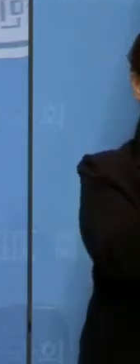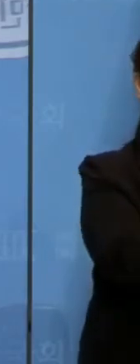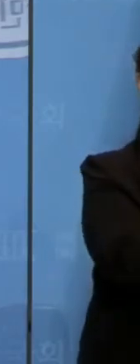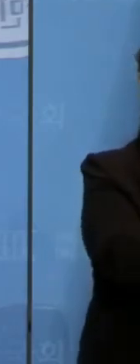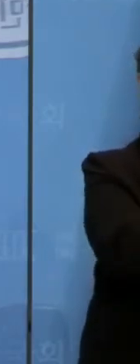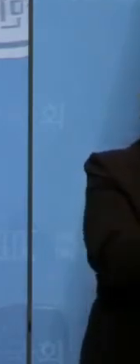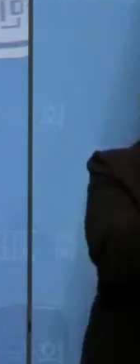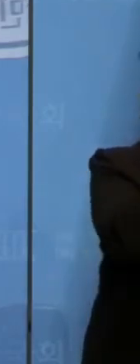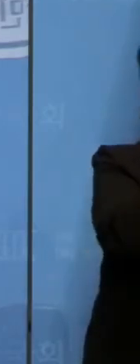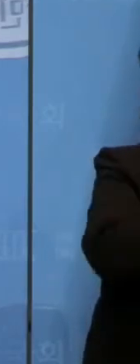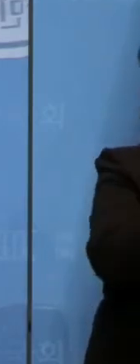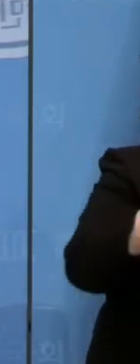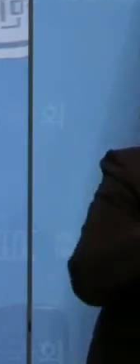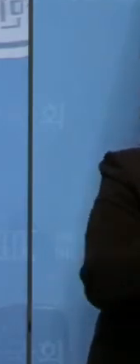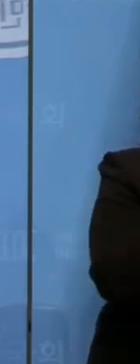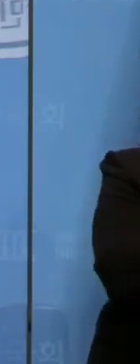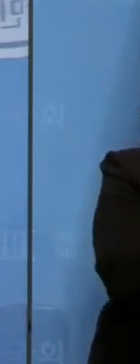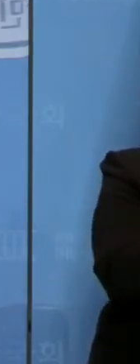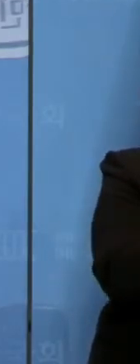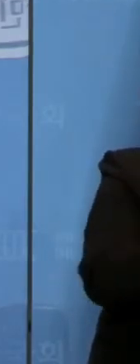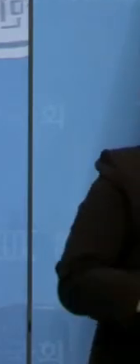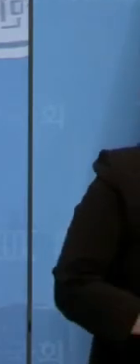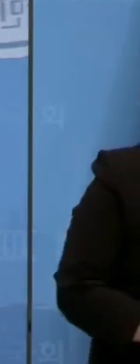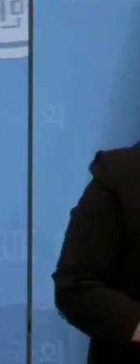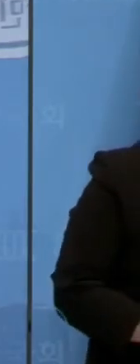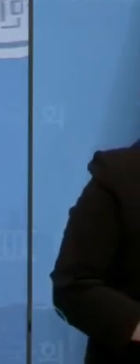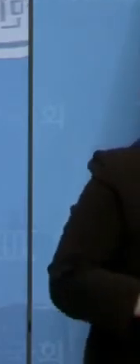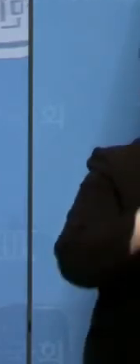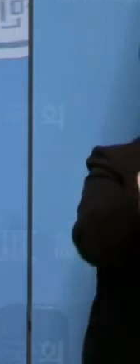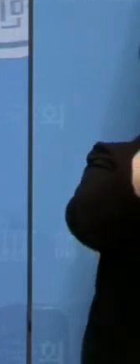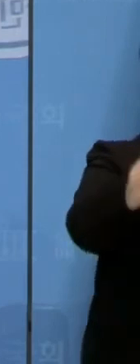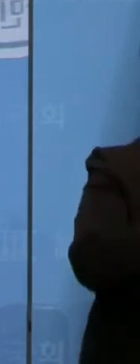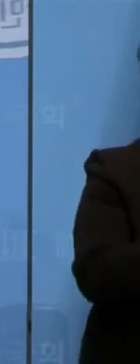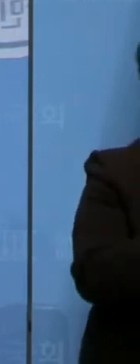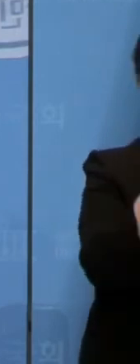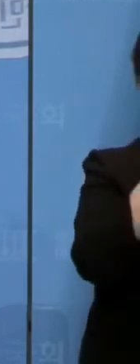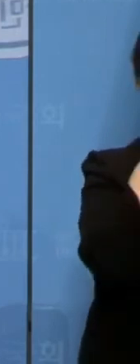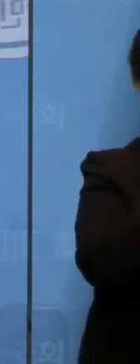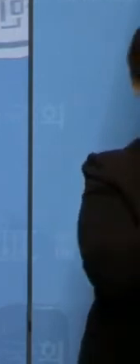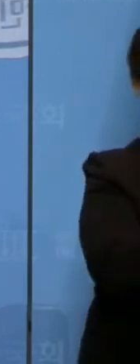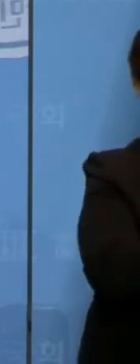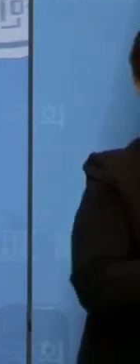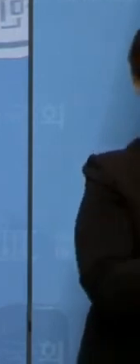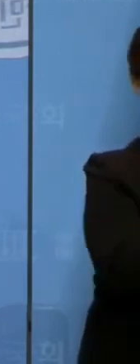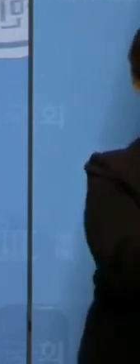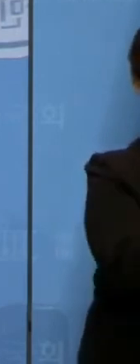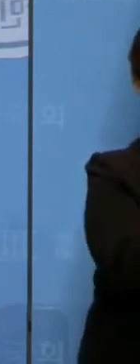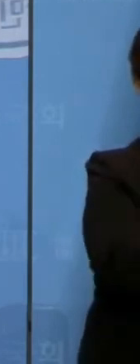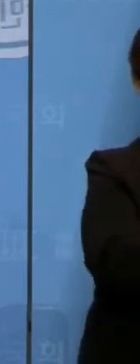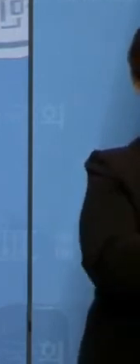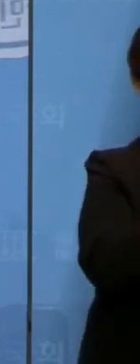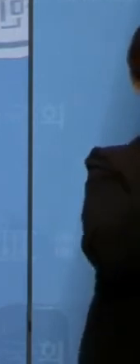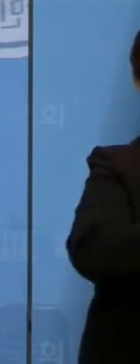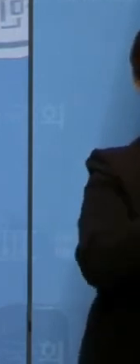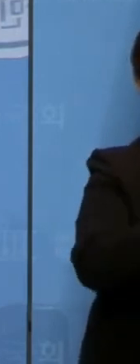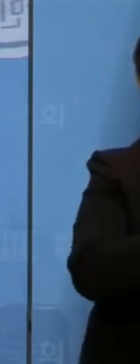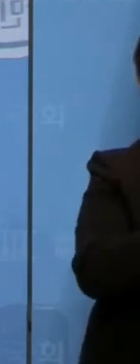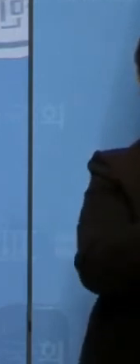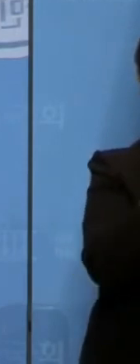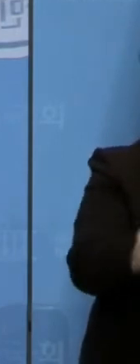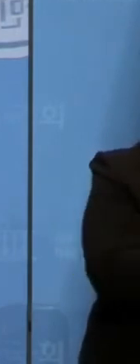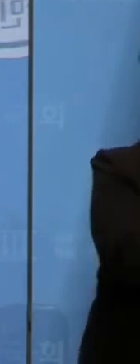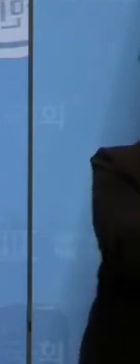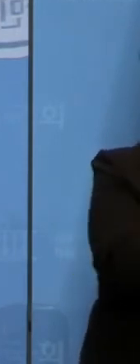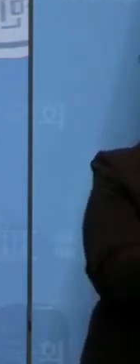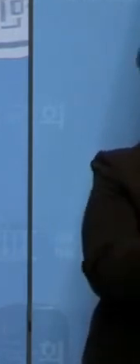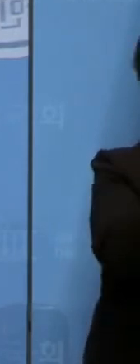사업을 계속해 왔다는 것입니다. 포스코 인터내셔널의 최 미얀마 가스전 사업은 성공한 해외 자원 개발의 대명사로 한